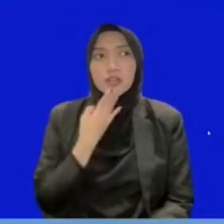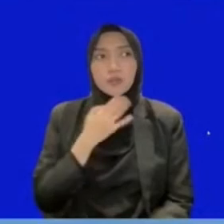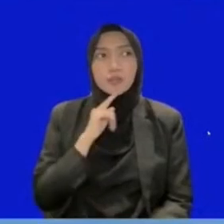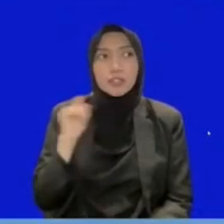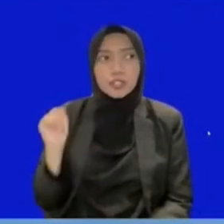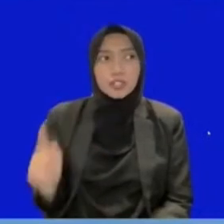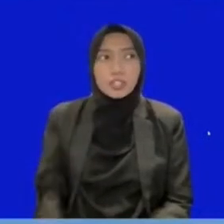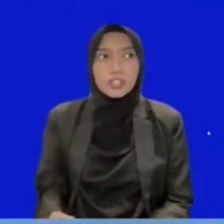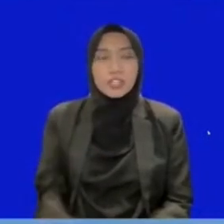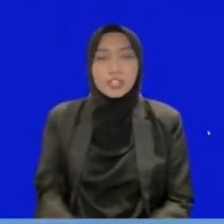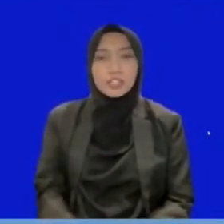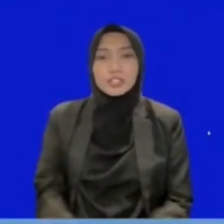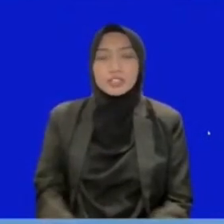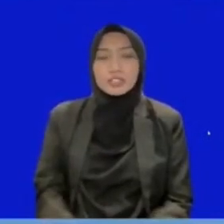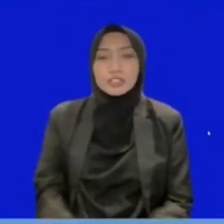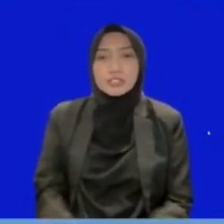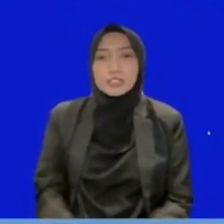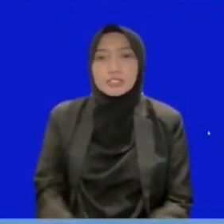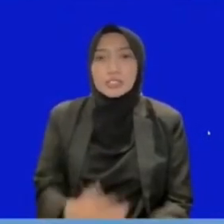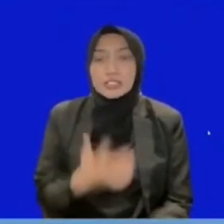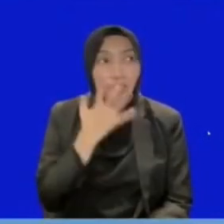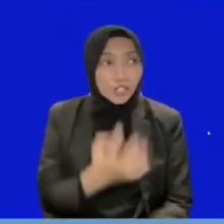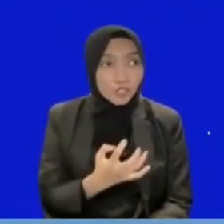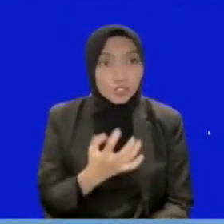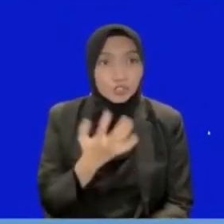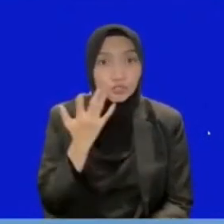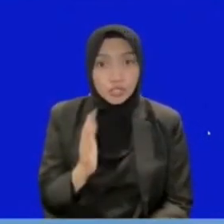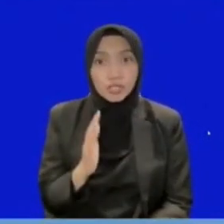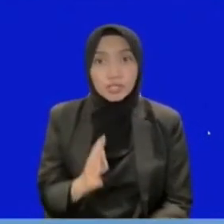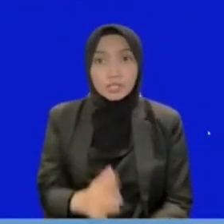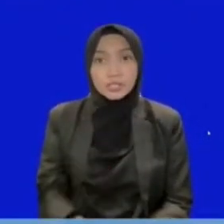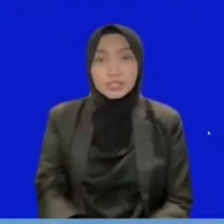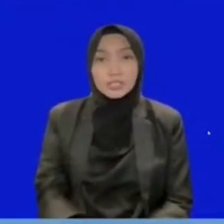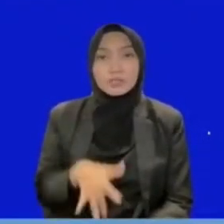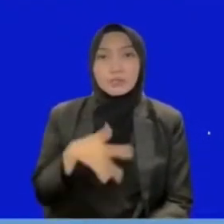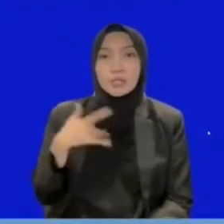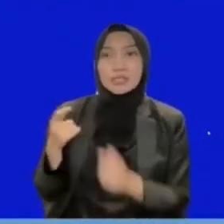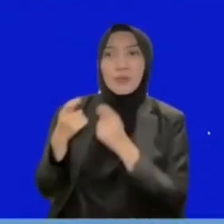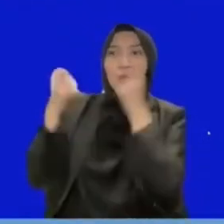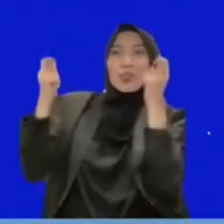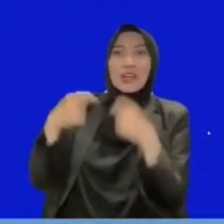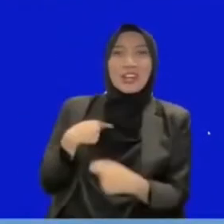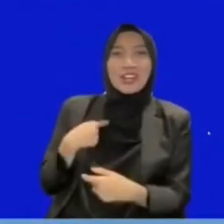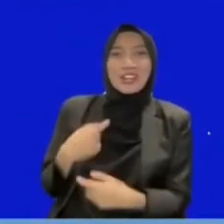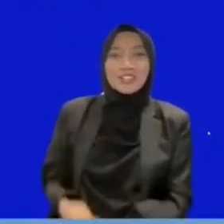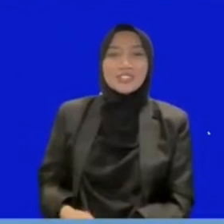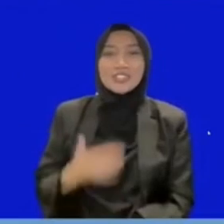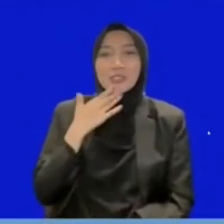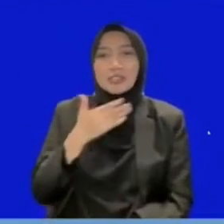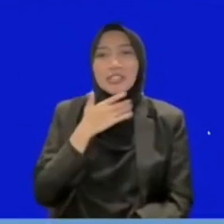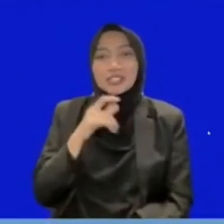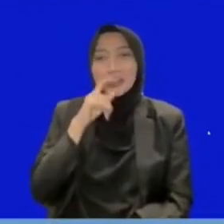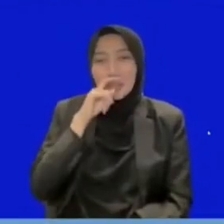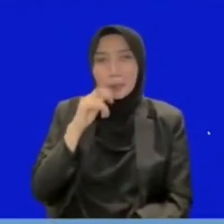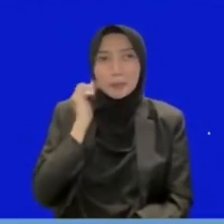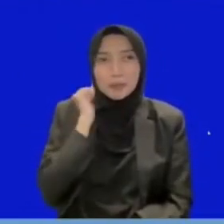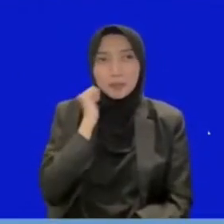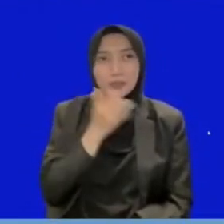Alhamdulillah, berapa persen ini ya? Serius nih? Oh iya ya, merasa terkenal ya. Terima kasih Bapak Ibu.